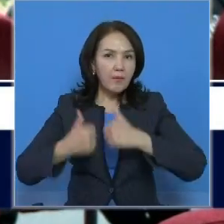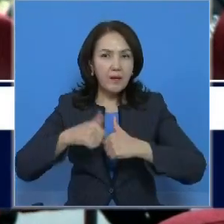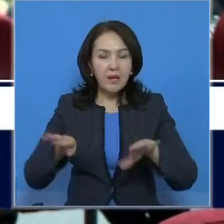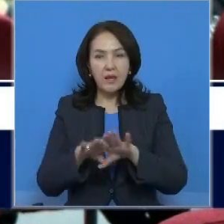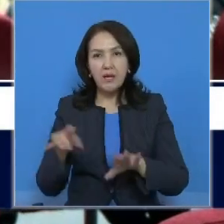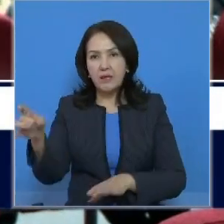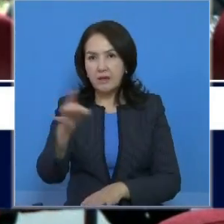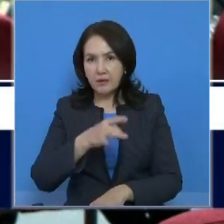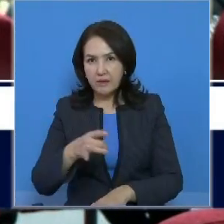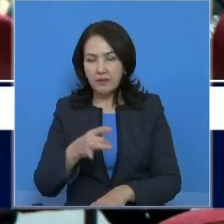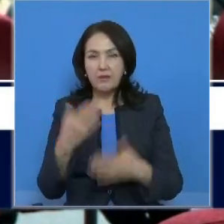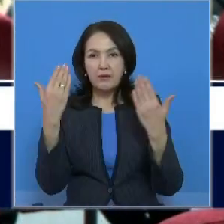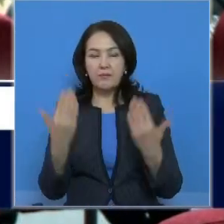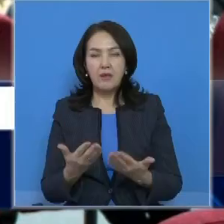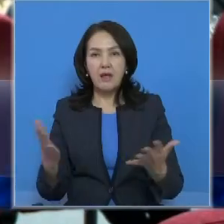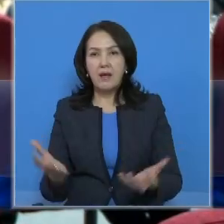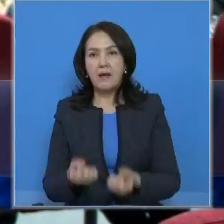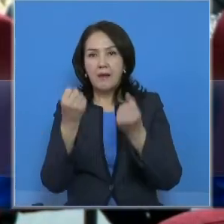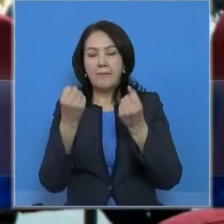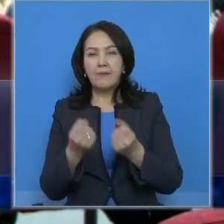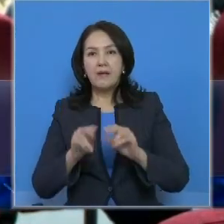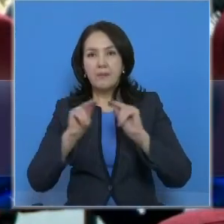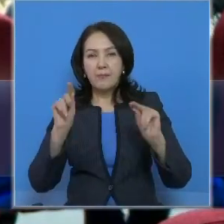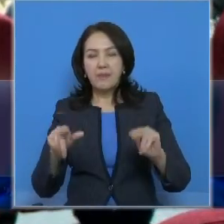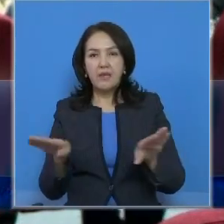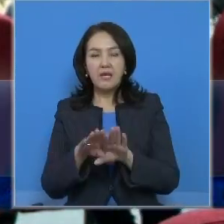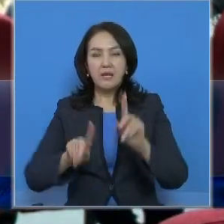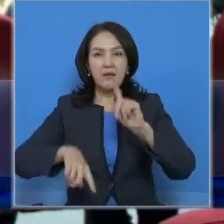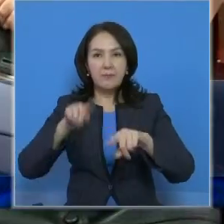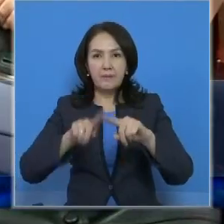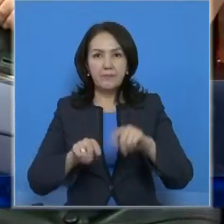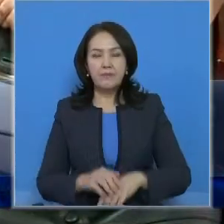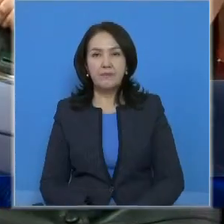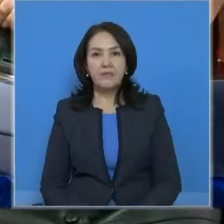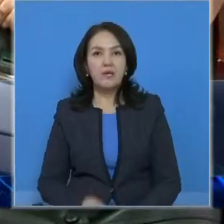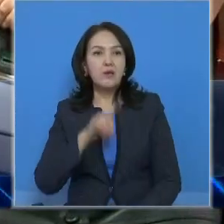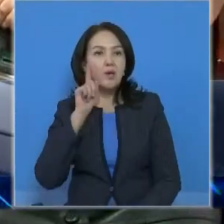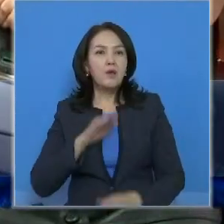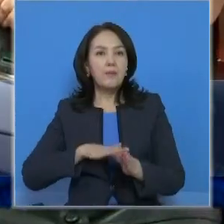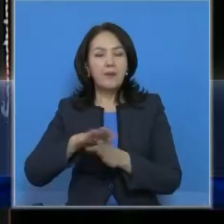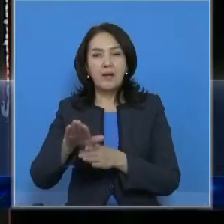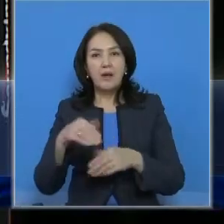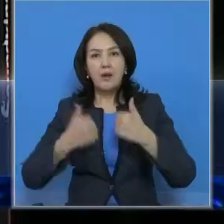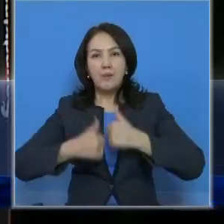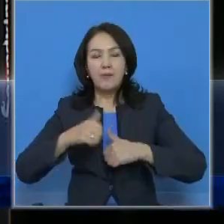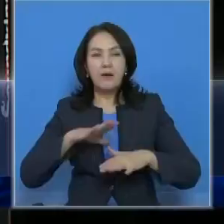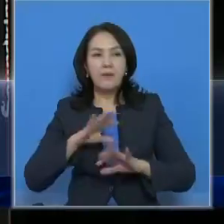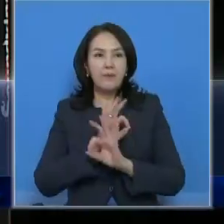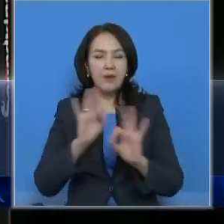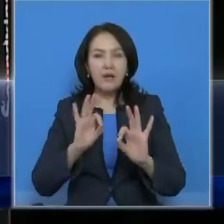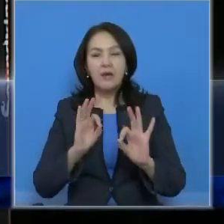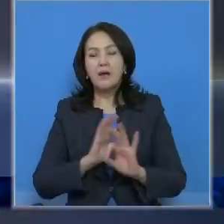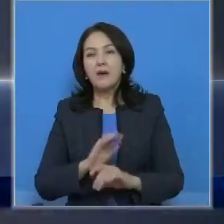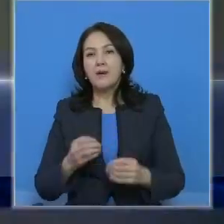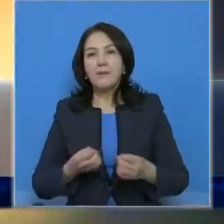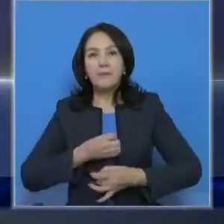также республиканских. Сегодня их поддержать пришли их педагоги, а также родственники. Для юных исполнителей конкурс стал настоящим